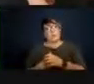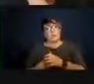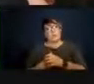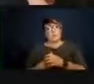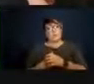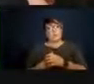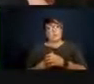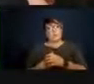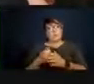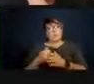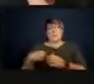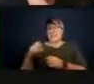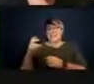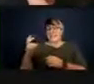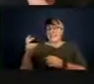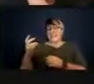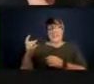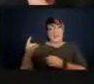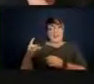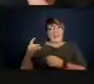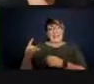hili.